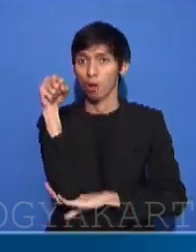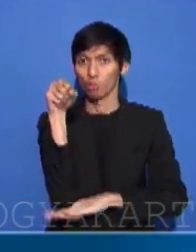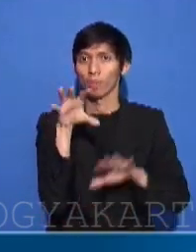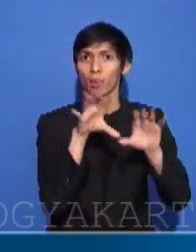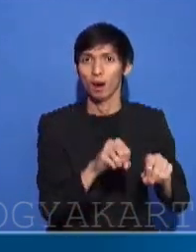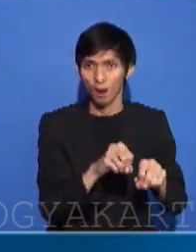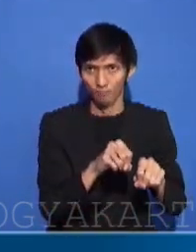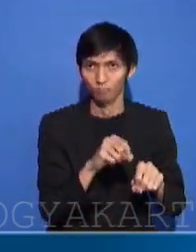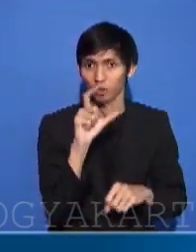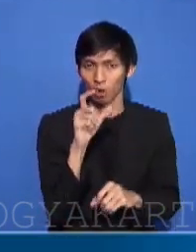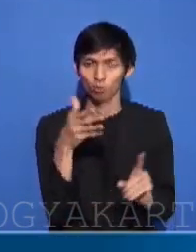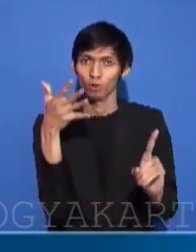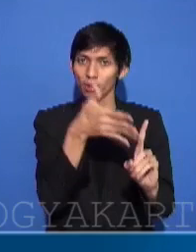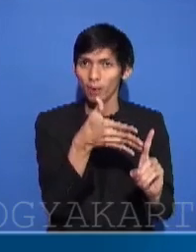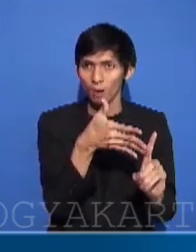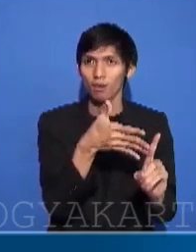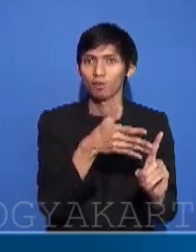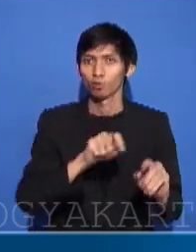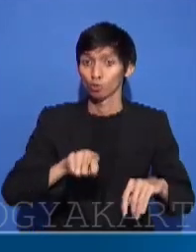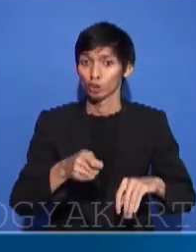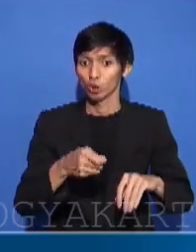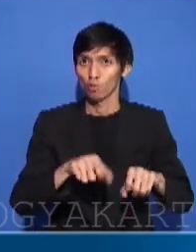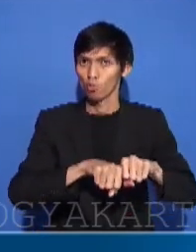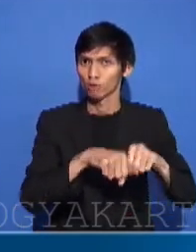operasinya mengincar sasaran kemudian merusak kunci dan membawa kabur.